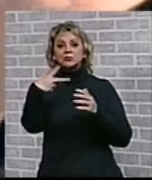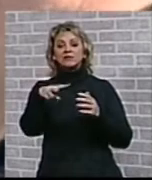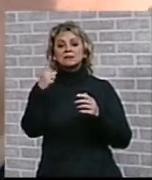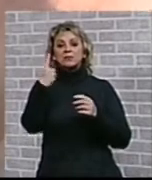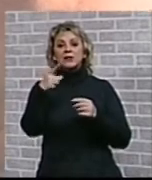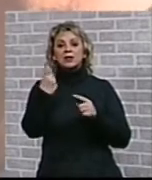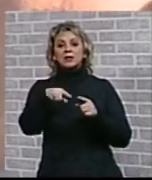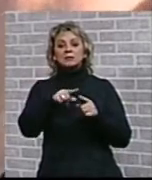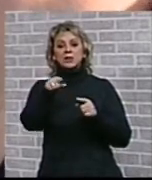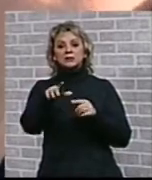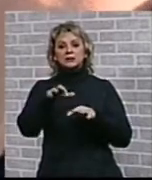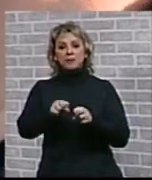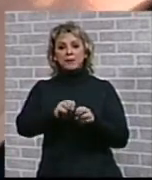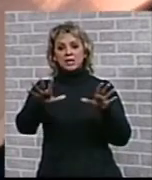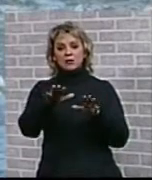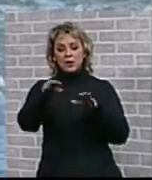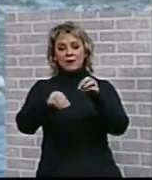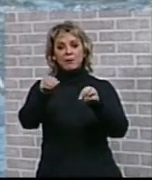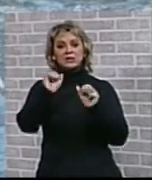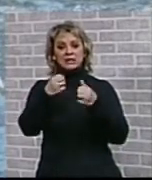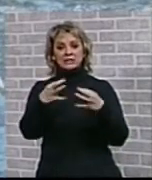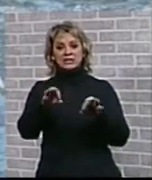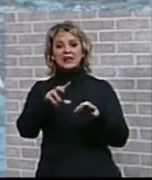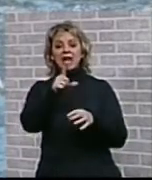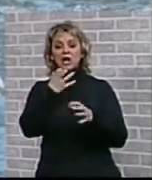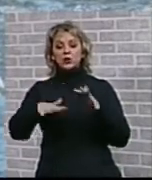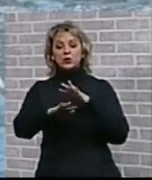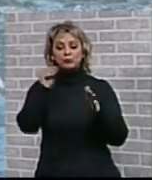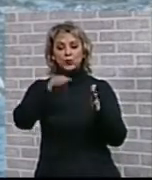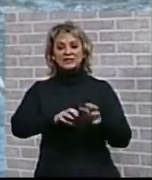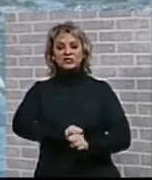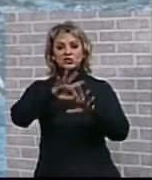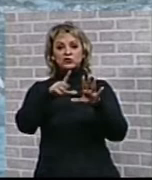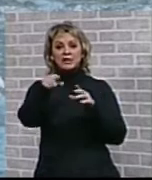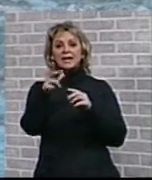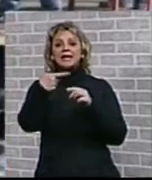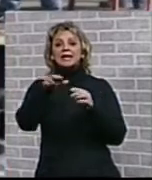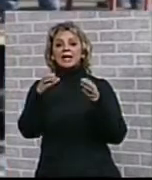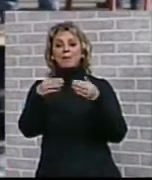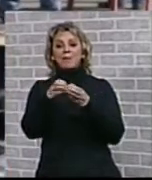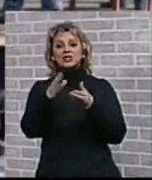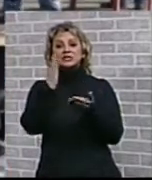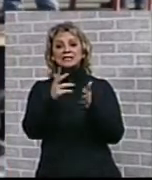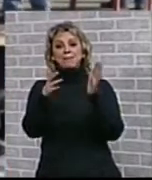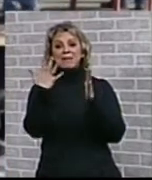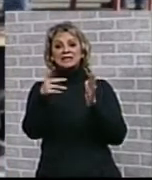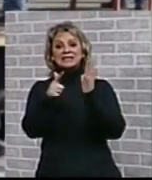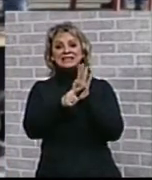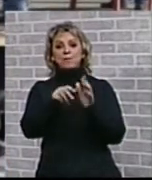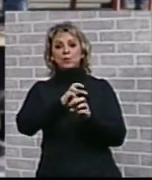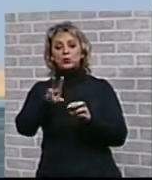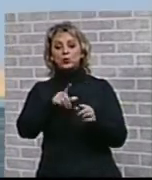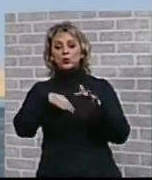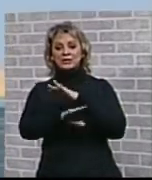821-й. Выход в район минирования разрешает. На лед сбросили взрывчатку. И у экипажа есть 5-7 минут на уход от взрыва.